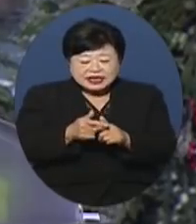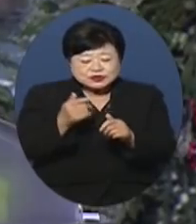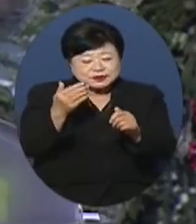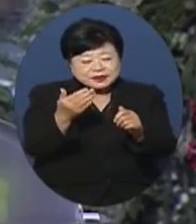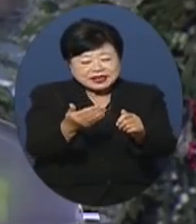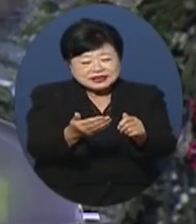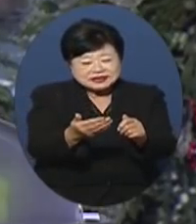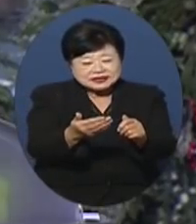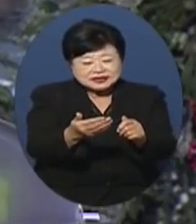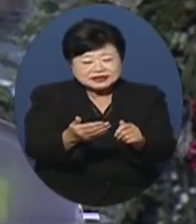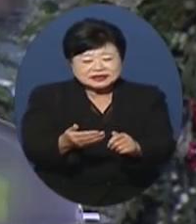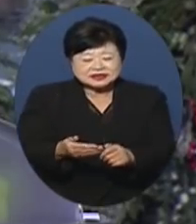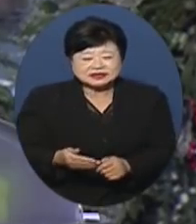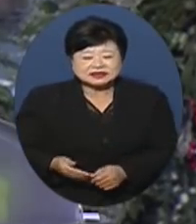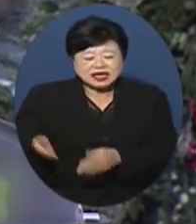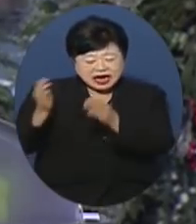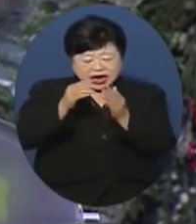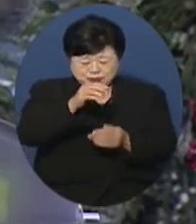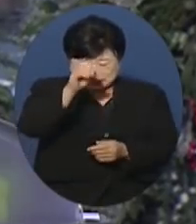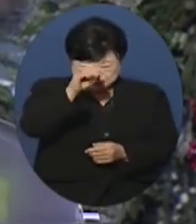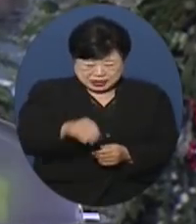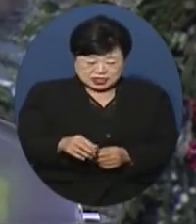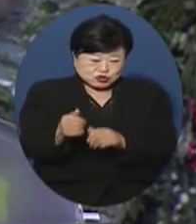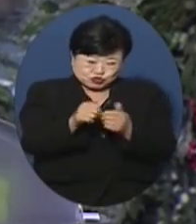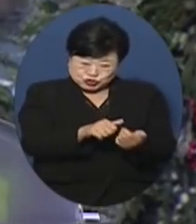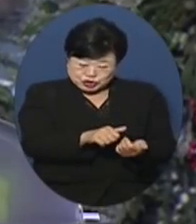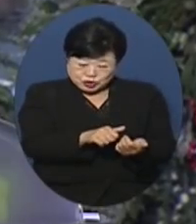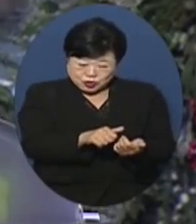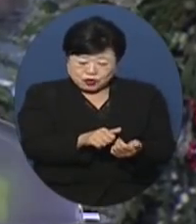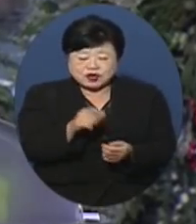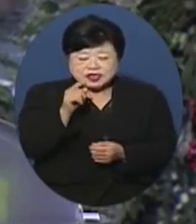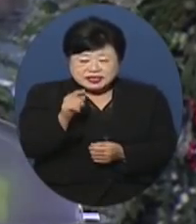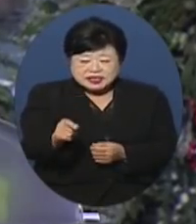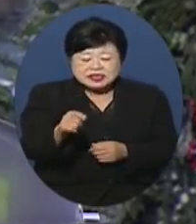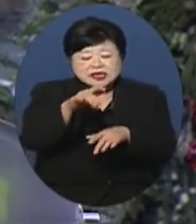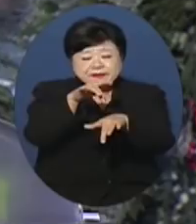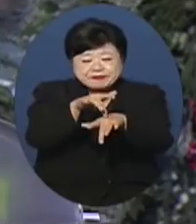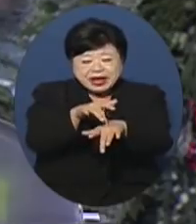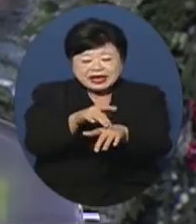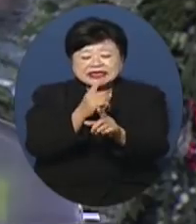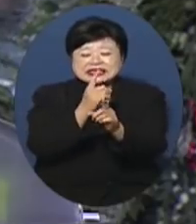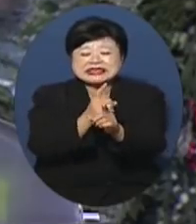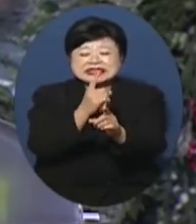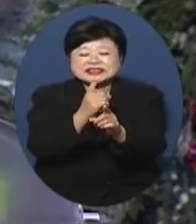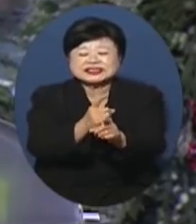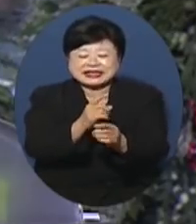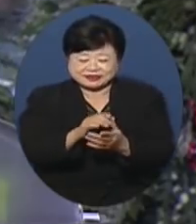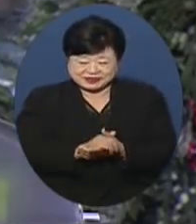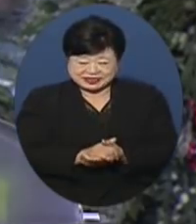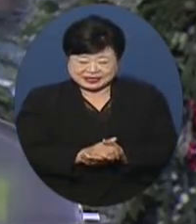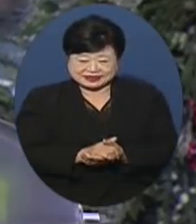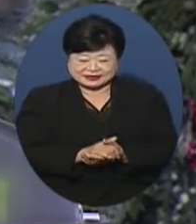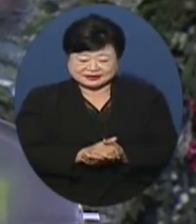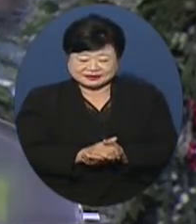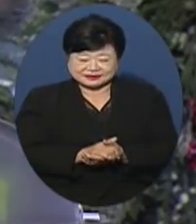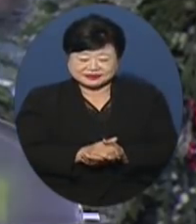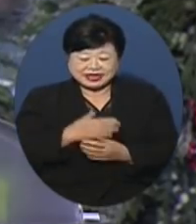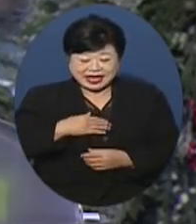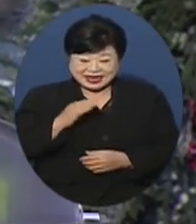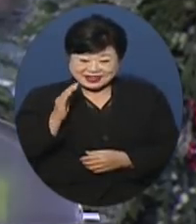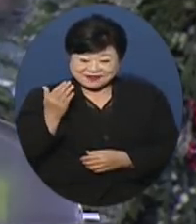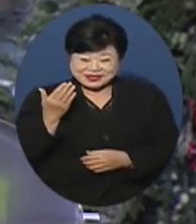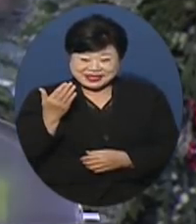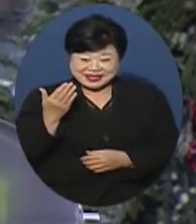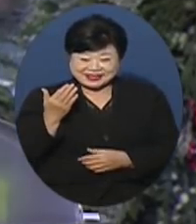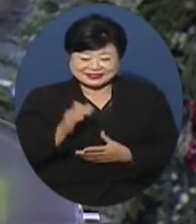예수님께서 갈보리 십자가에서 죽으심으로 이미 마귀를 이기셨다는 것을 알아야